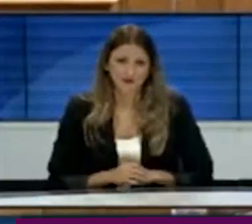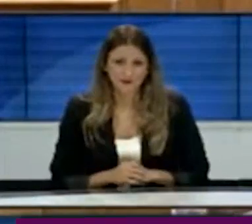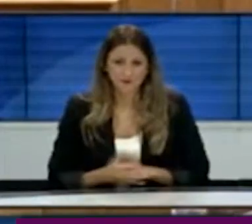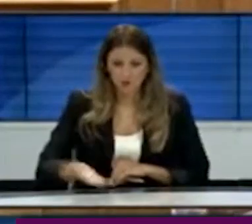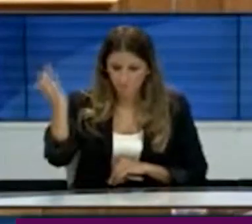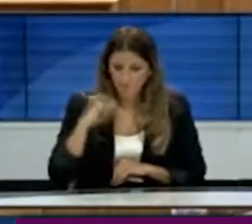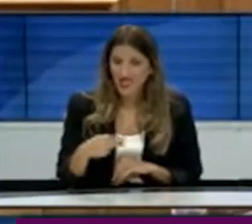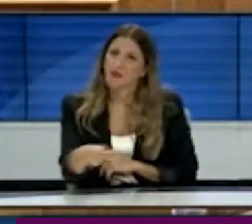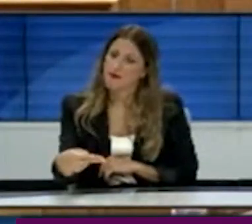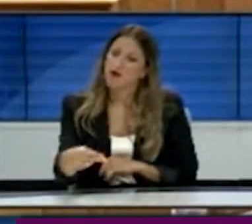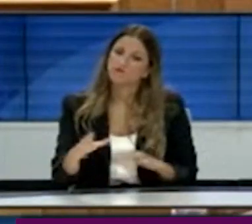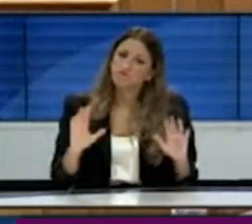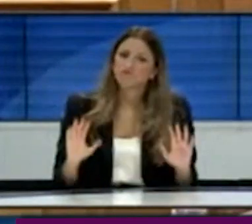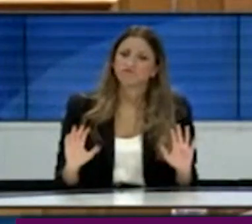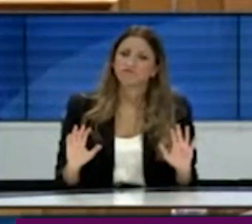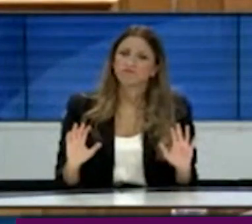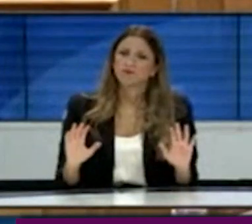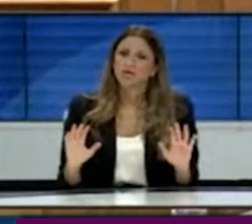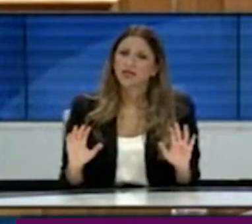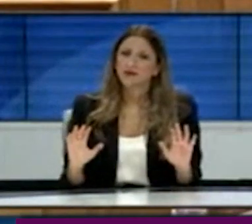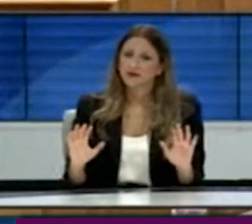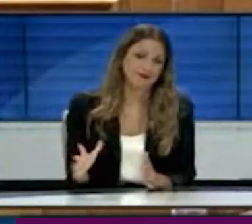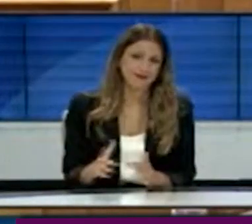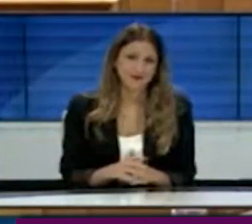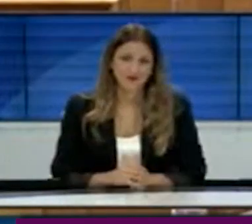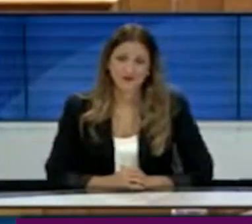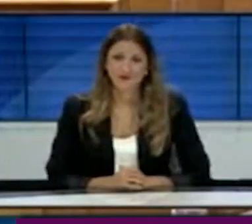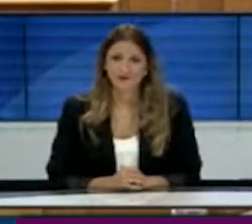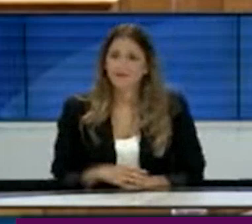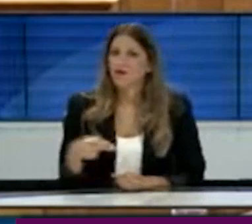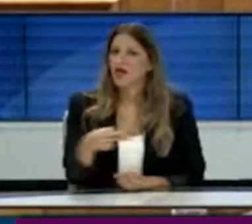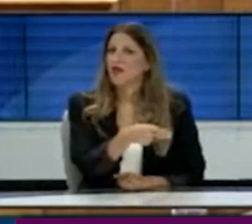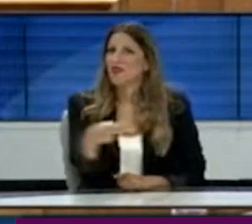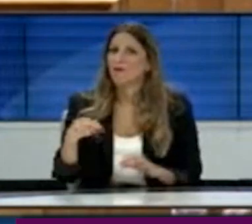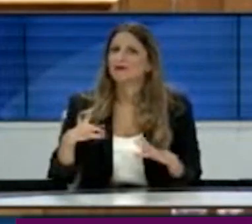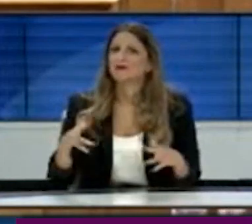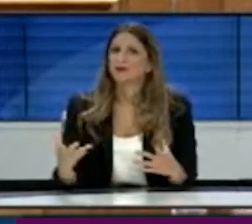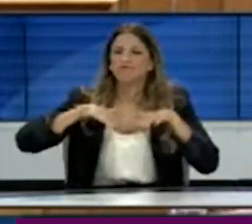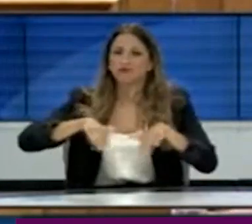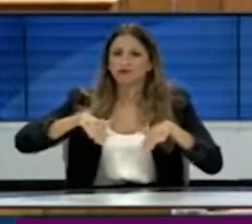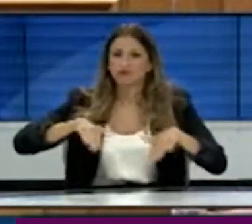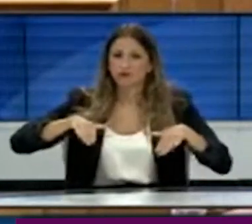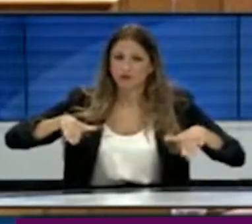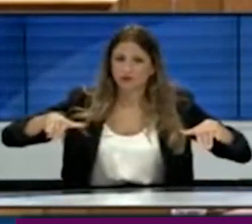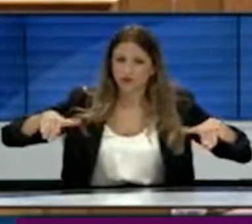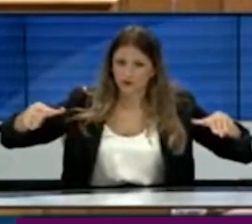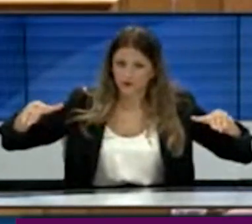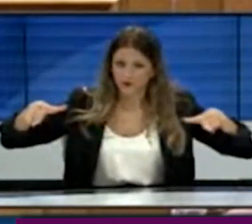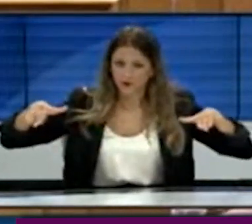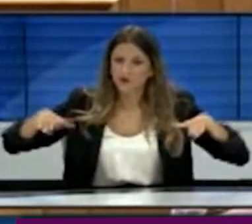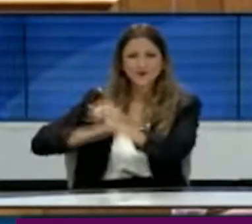Ένα θέμα, κύριε Μητσοτάκη, που θεωρώ ότι βγάζει από εσάς μεγάλη ητοπάθεια. Και αναφέρομαι στην επιμονή της προπαγάνδας σας να γυρίζει διαρκώς